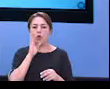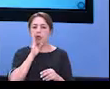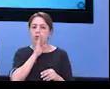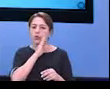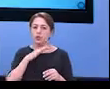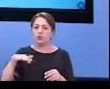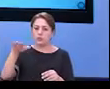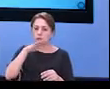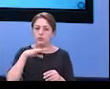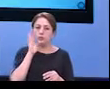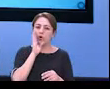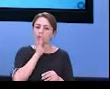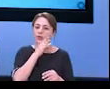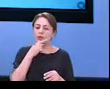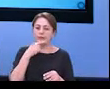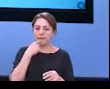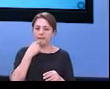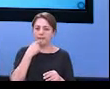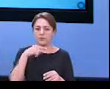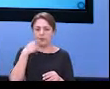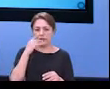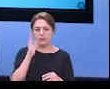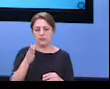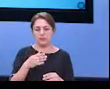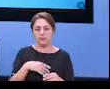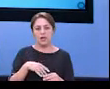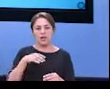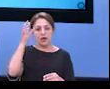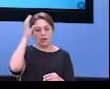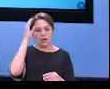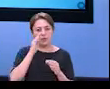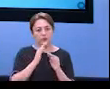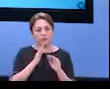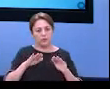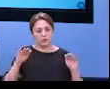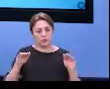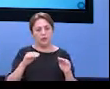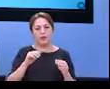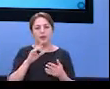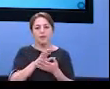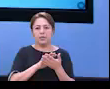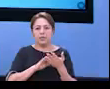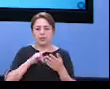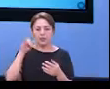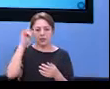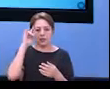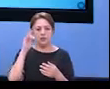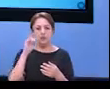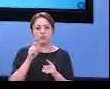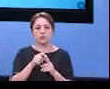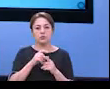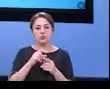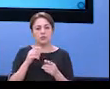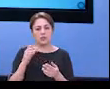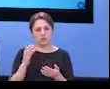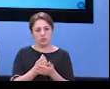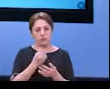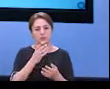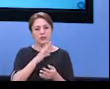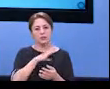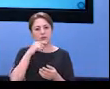deymiz. Zukka o'quvchilarimiz matndagi xato so'zlarni allaqachon topgan bo'lsa